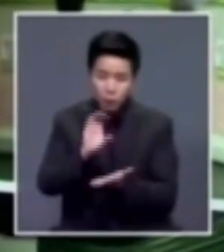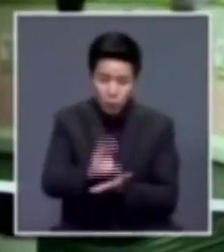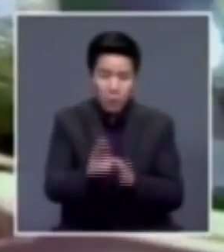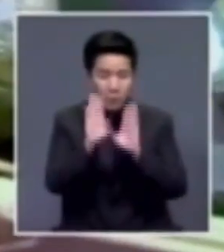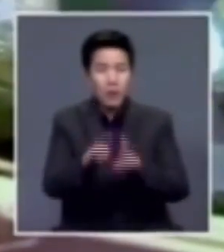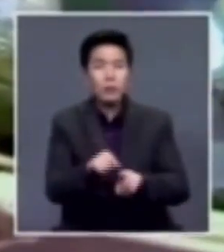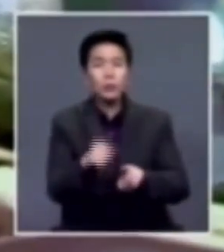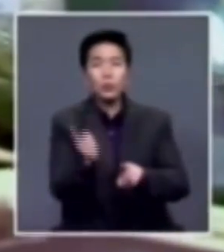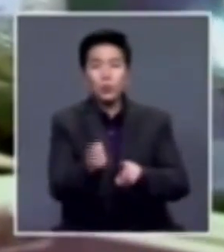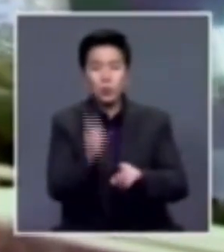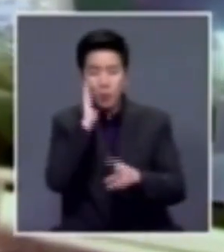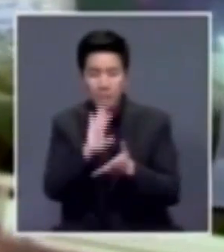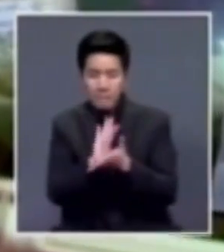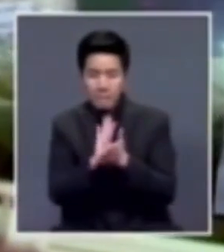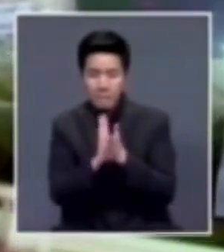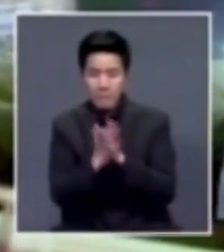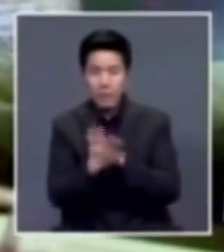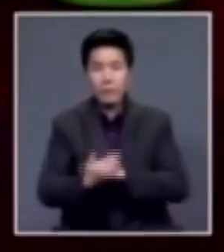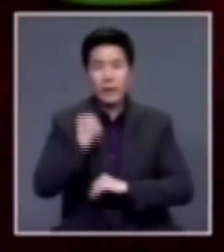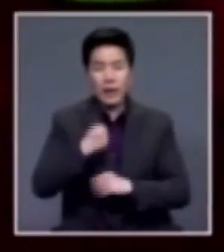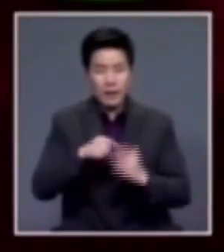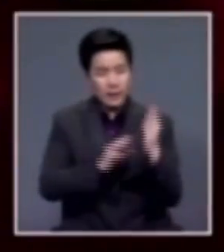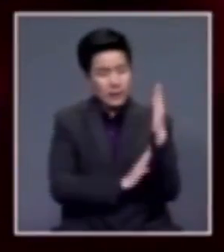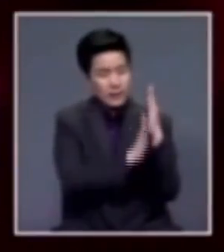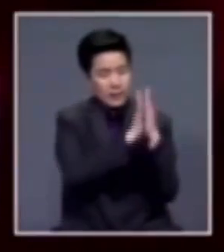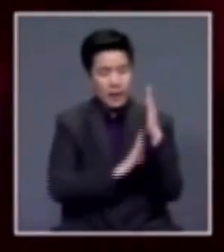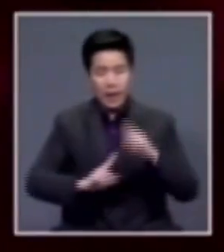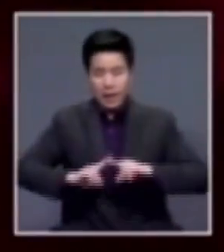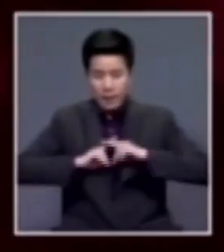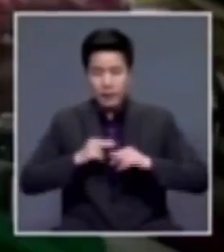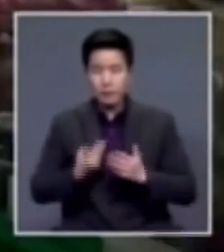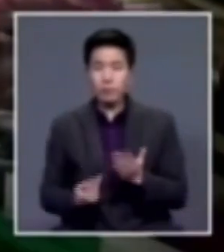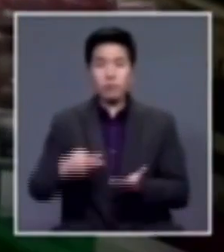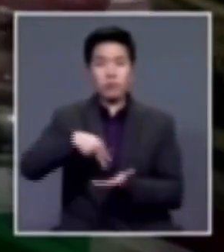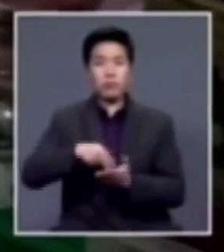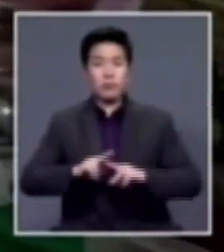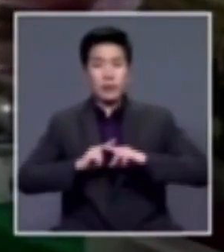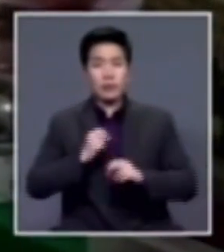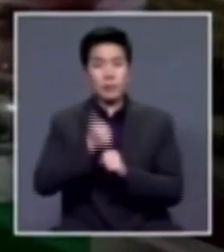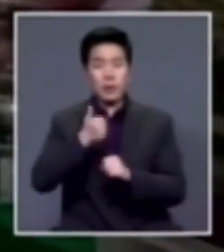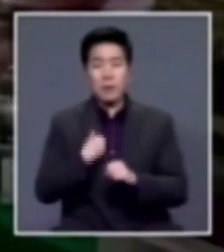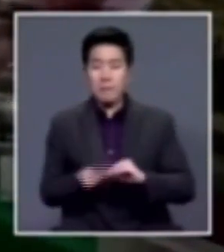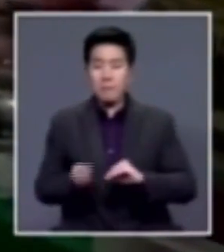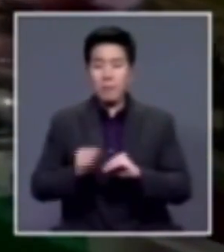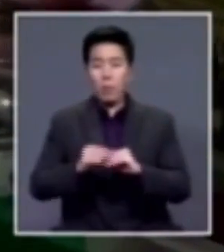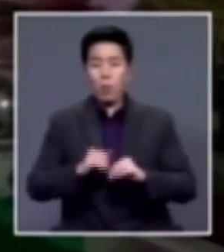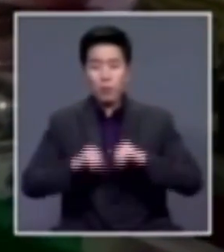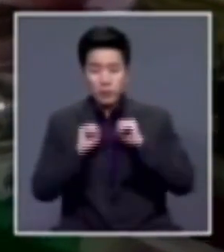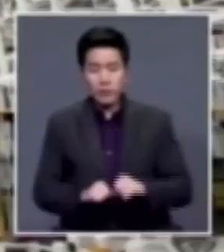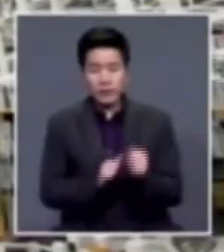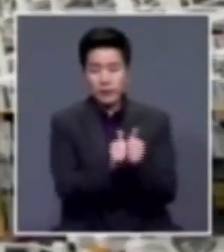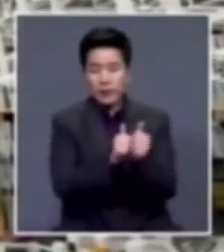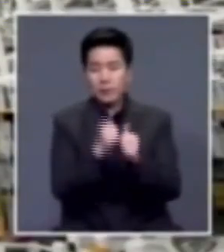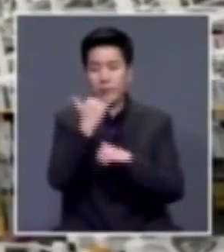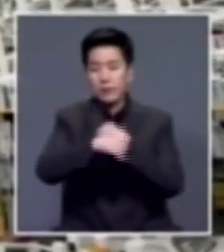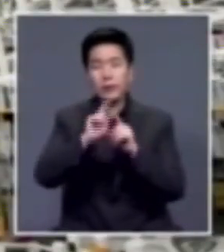ไว้ร่วมกันปรับตัวให้เข้มแข็งได้จากภายในพึ่งตนเองได้ในขณะเดียวกันก็จะสามารถเพิ่มศักยภาพของประเทศในการแข่งขัน